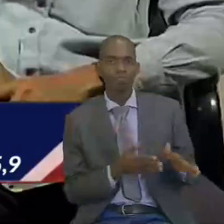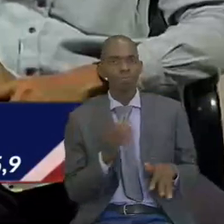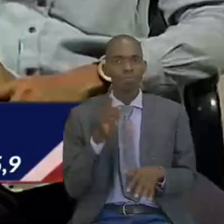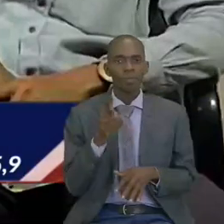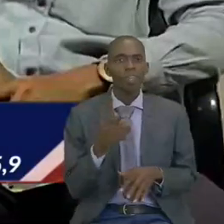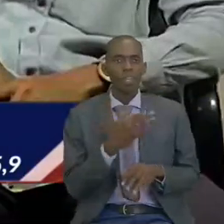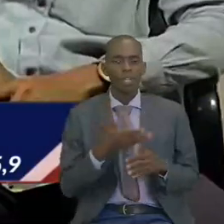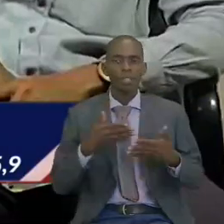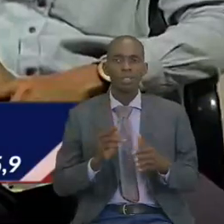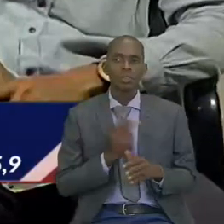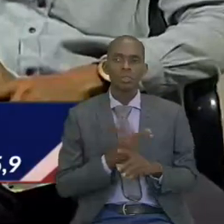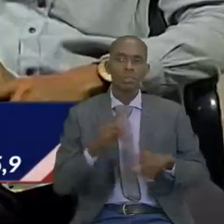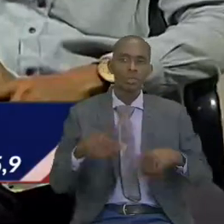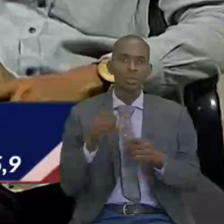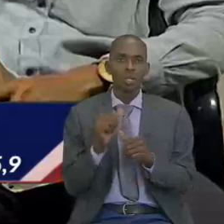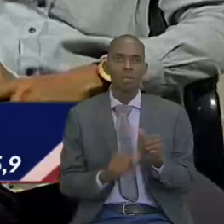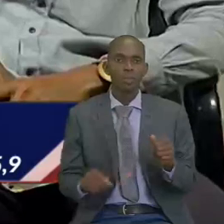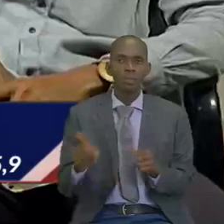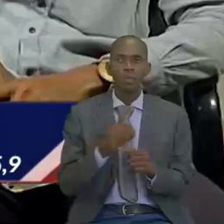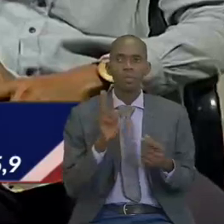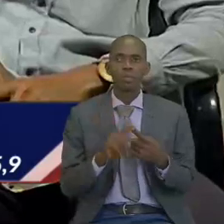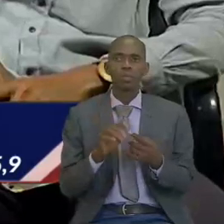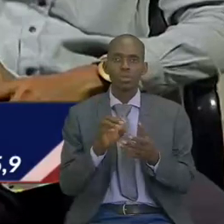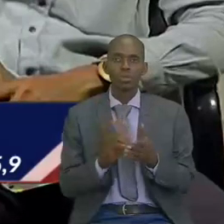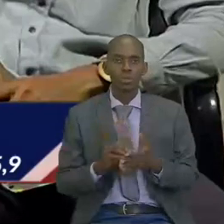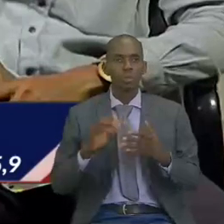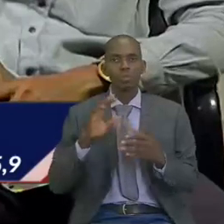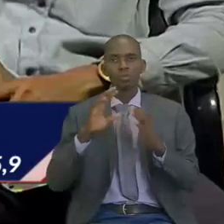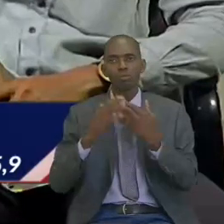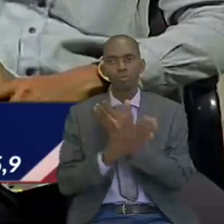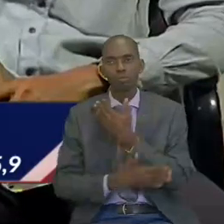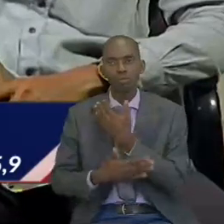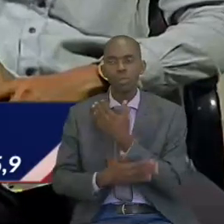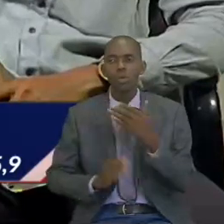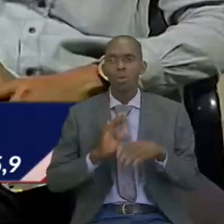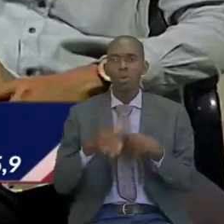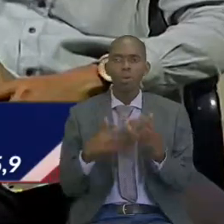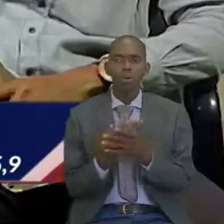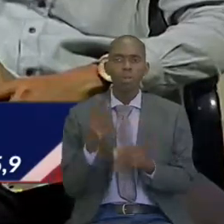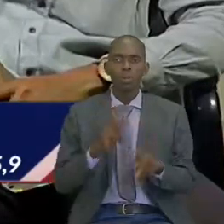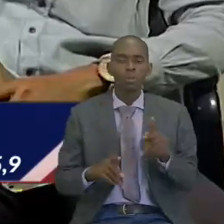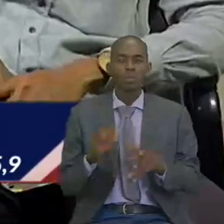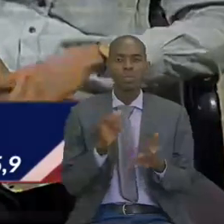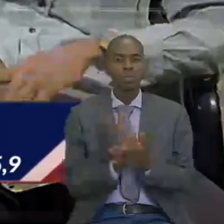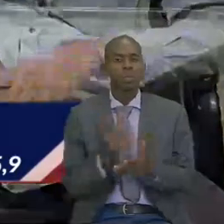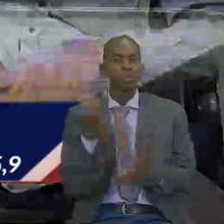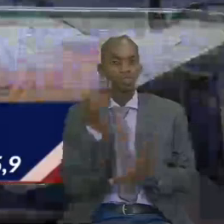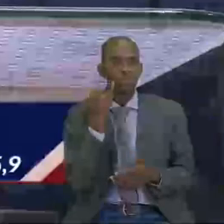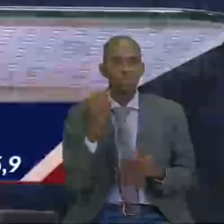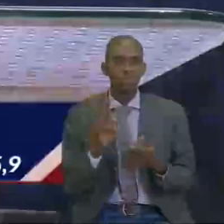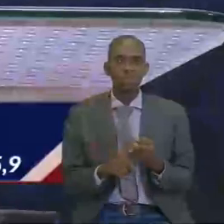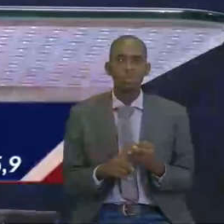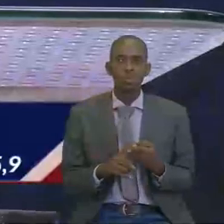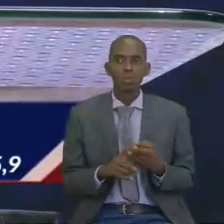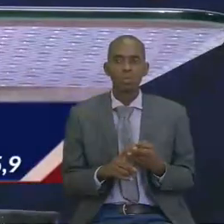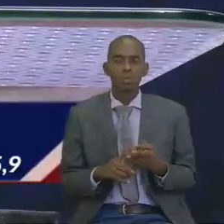Abandonnons-la et allons chacun dans son pays. Et tous ceux qui ont dominé, tous ceux